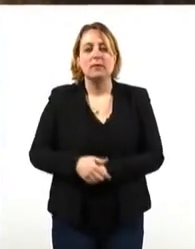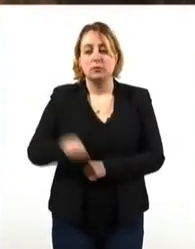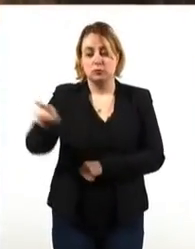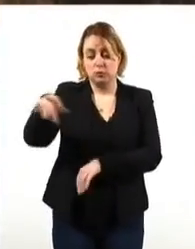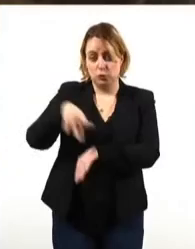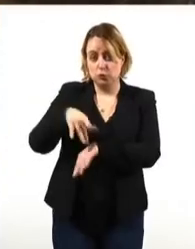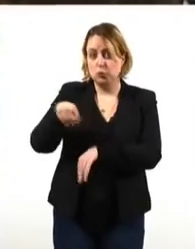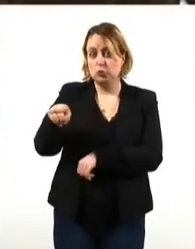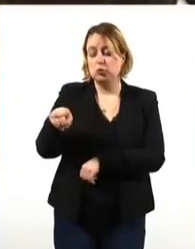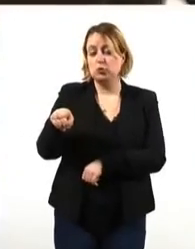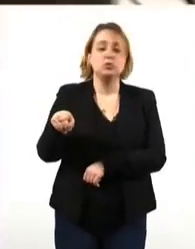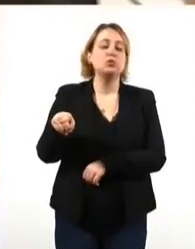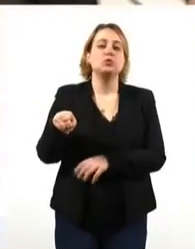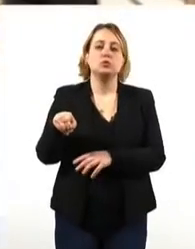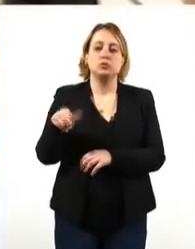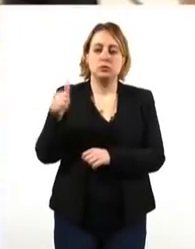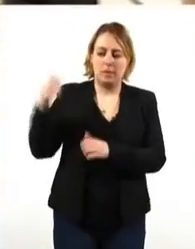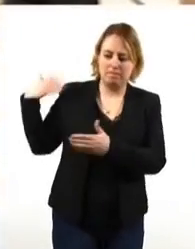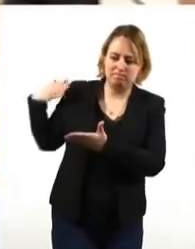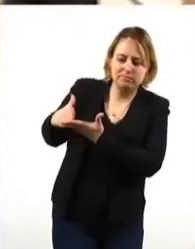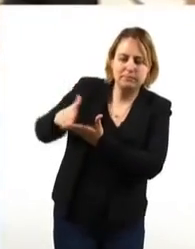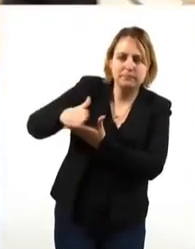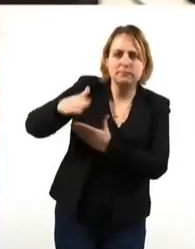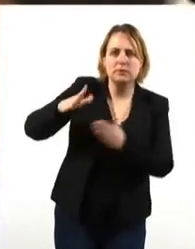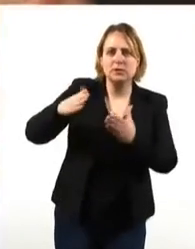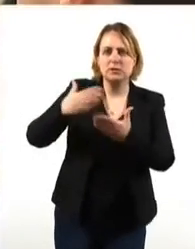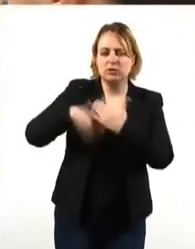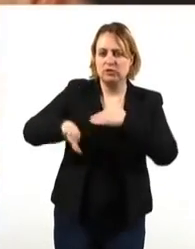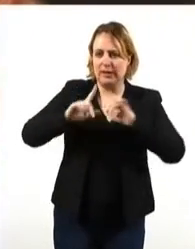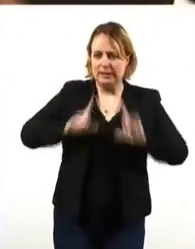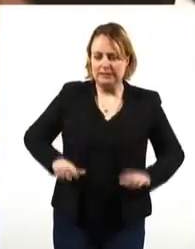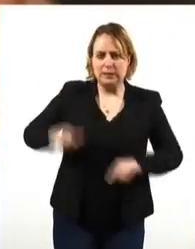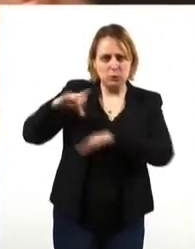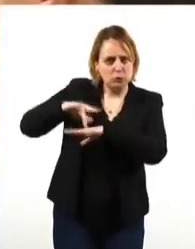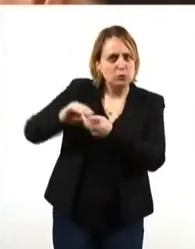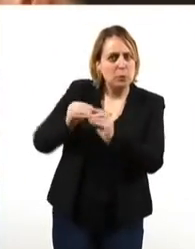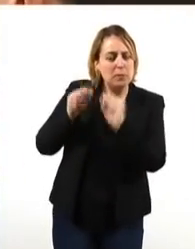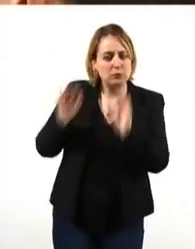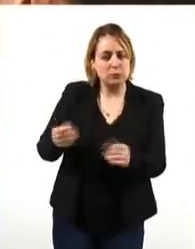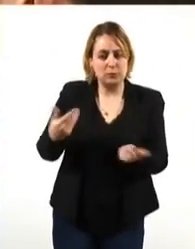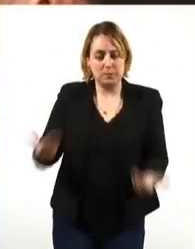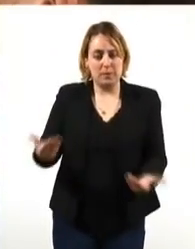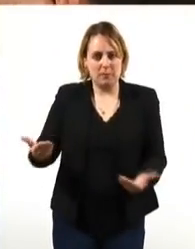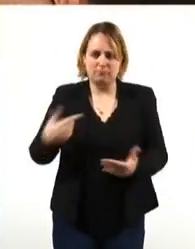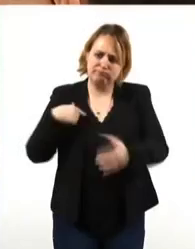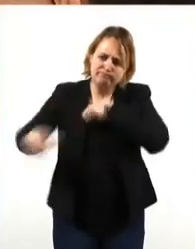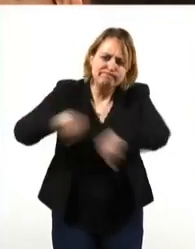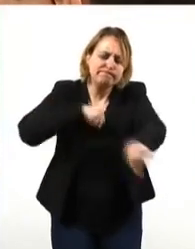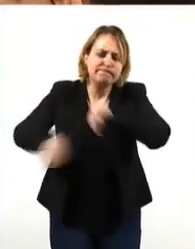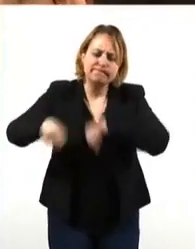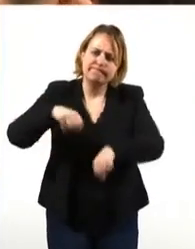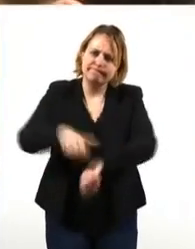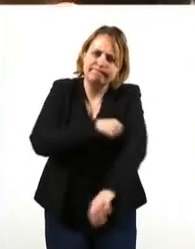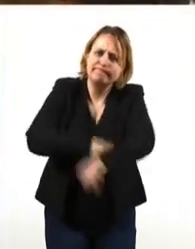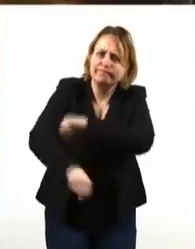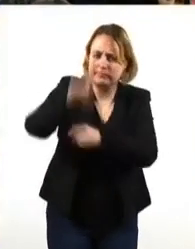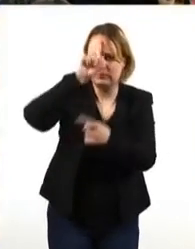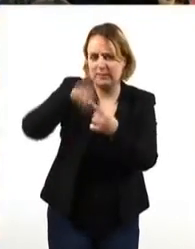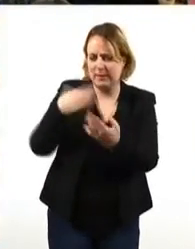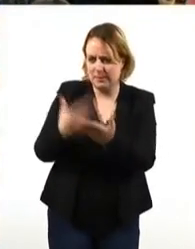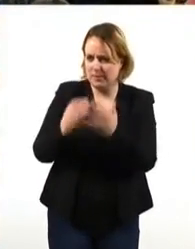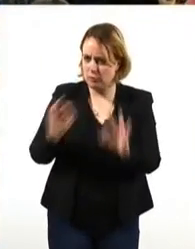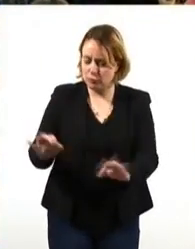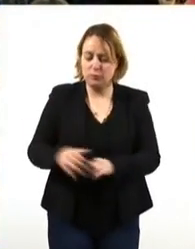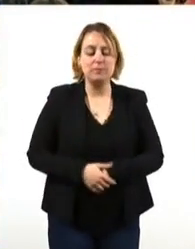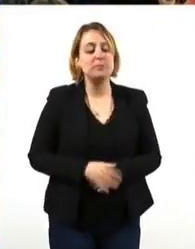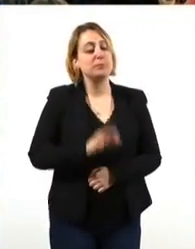par ça dans ton parcours, je crois, au lycée. Et maintenant, tu es très sensibilisée et très active sur le sujet. Je te laisse la parole, Eva. Alors, bonjour,